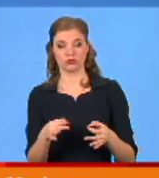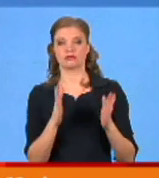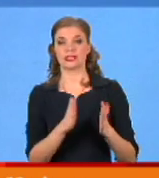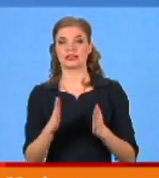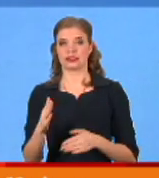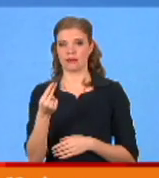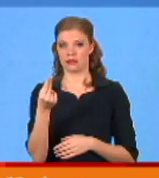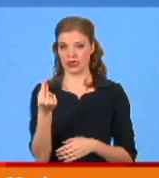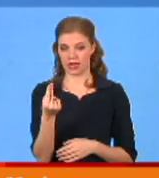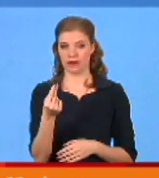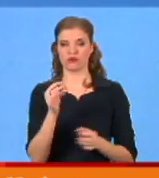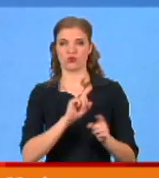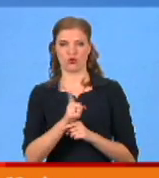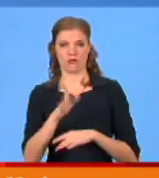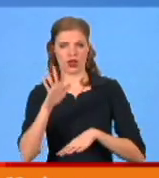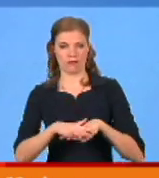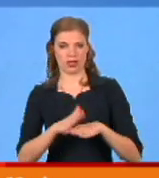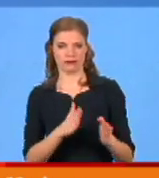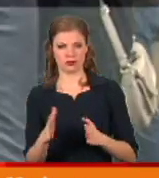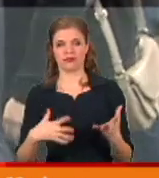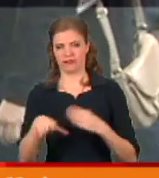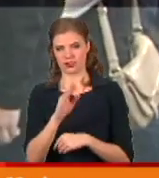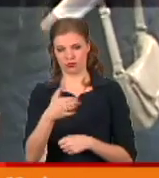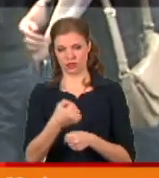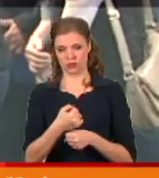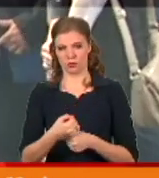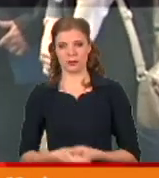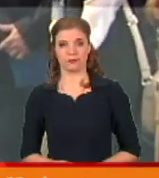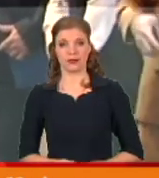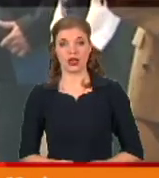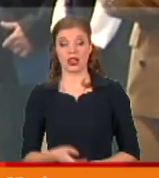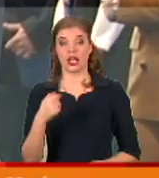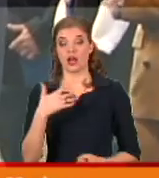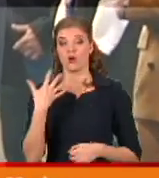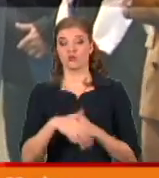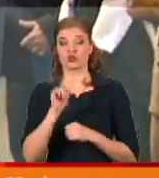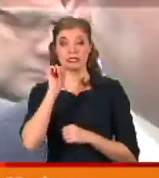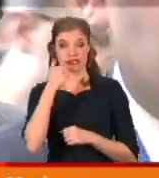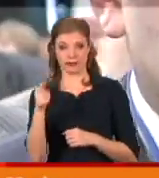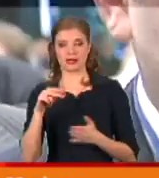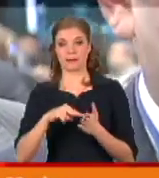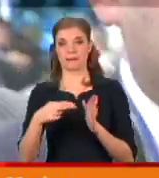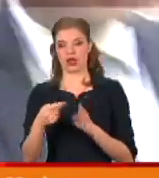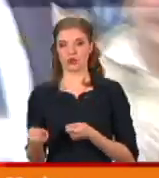стабільна гривня, нормальна банківська система, все буде зроблено. Вже